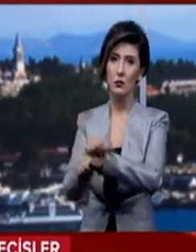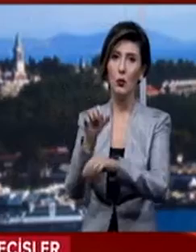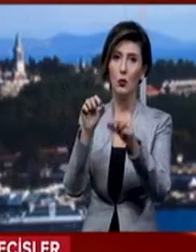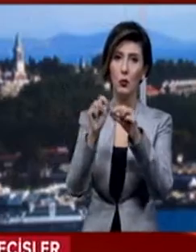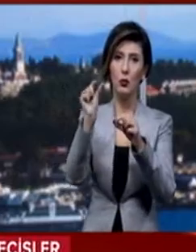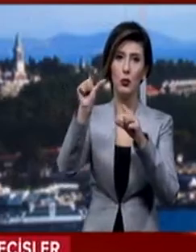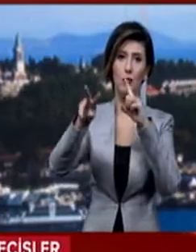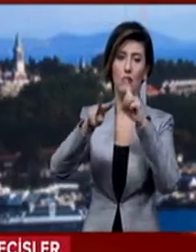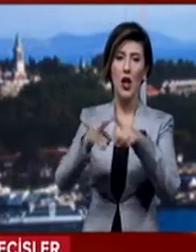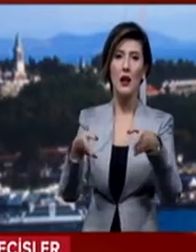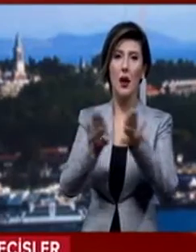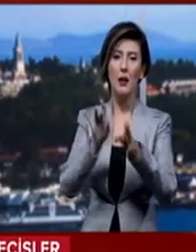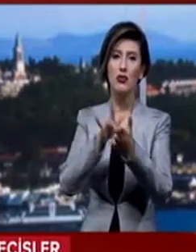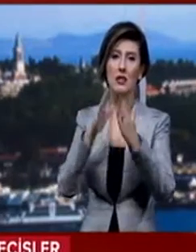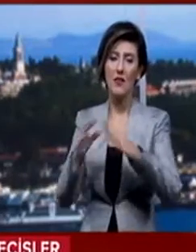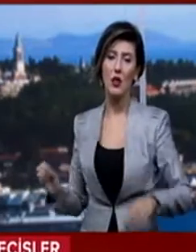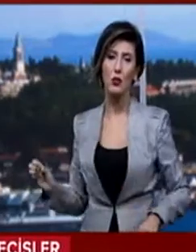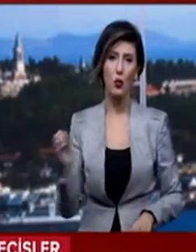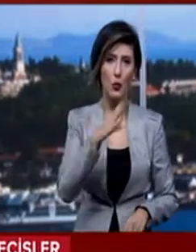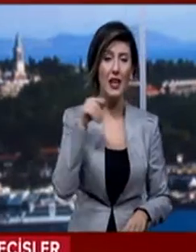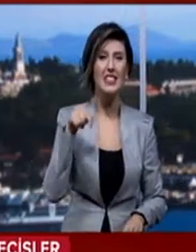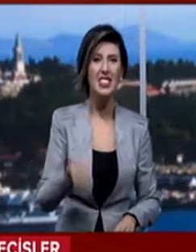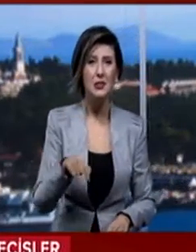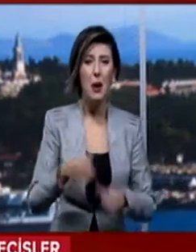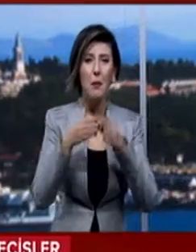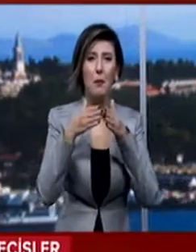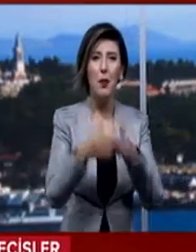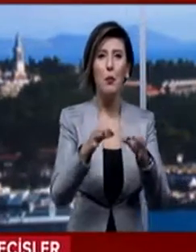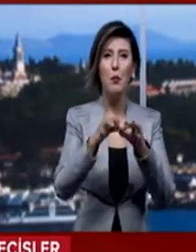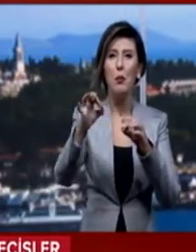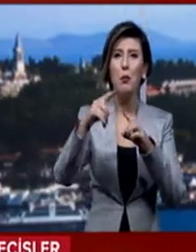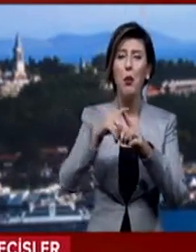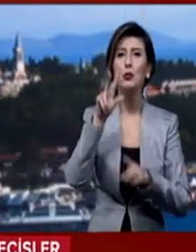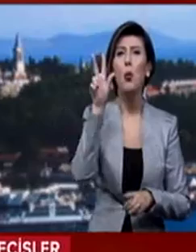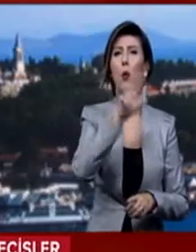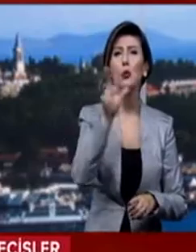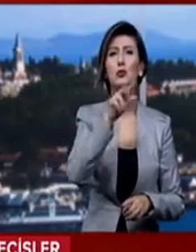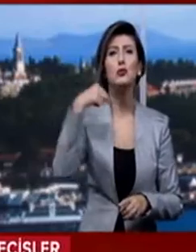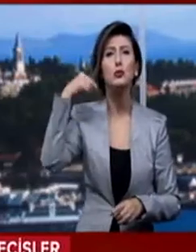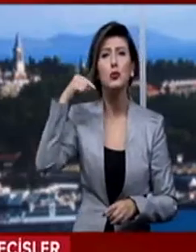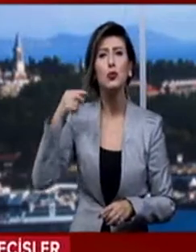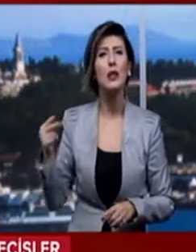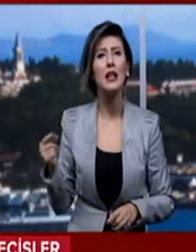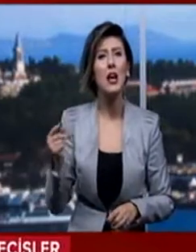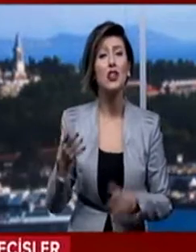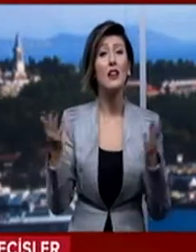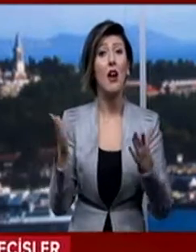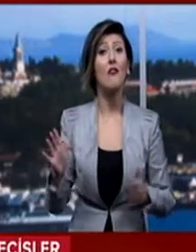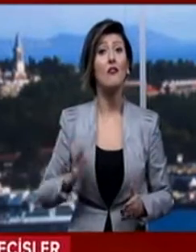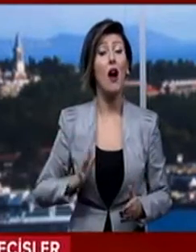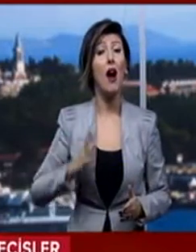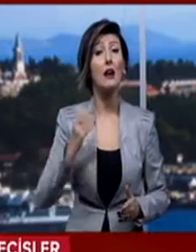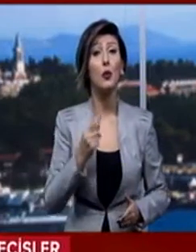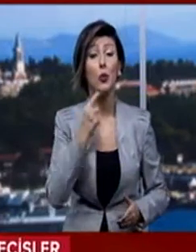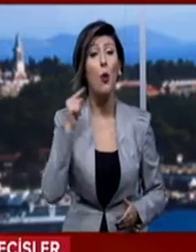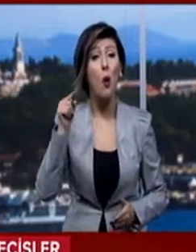kapalı cezaevine gönderildi. Evet, şu an itibariyle de batan botta yaklaşık 30 Suriyeli göçmenin daha olduğu söyleniyor